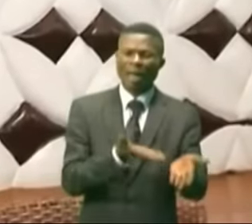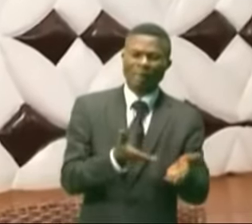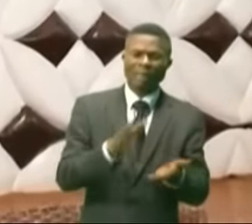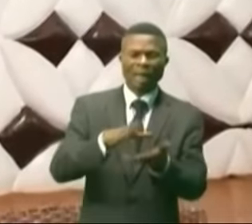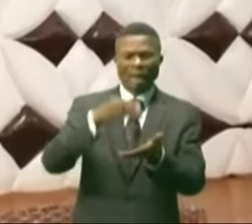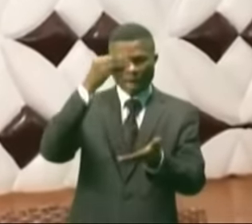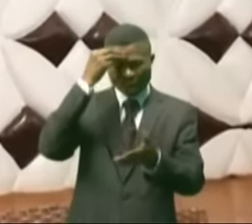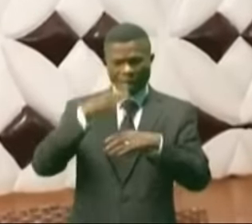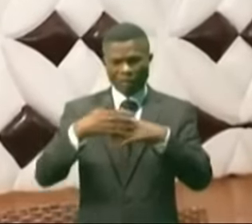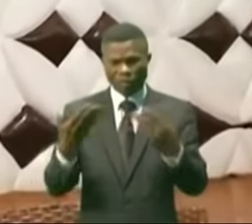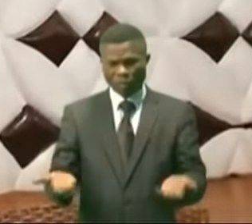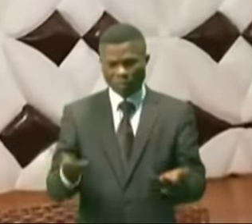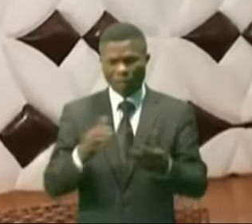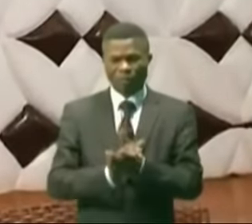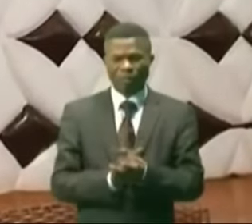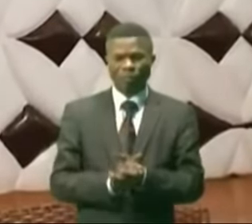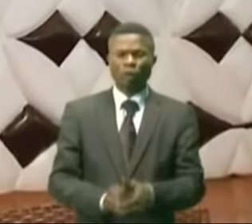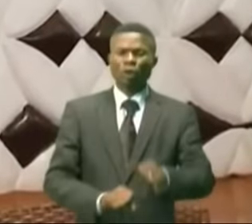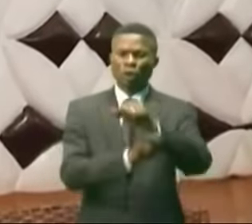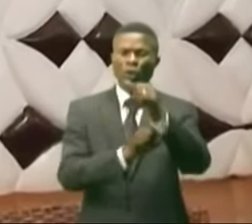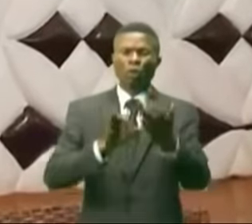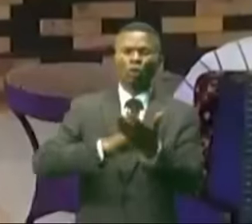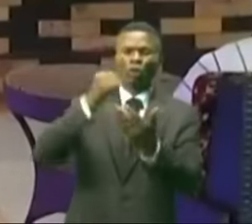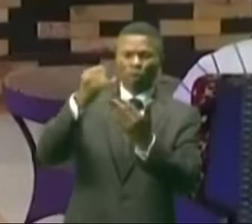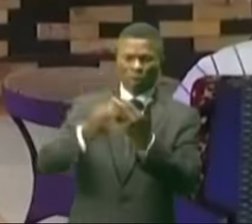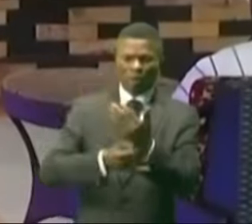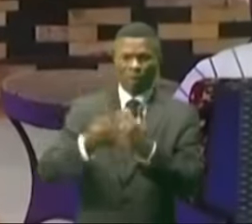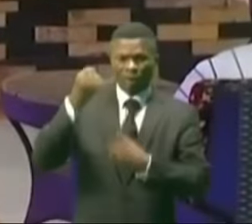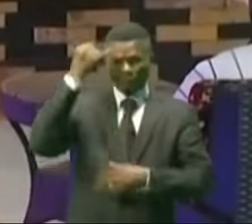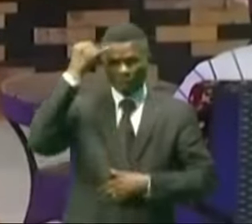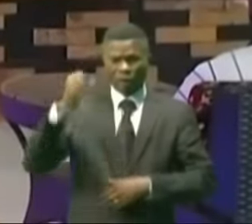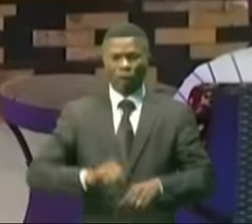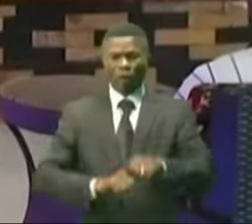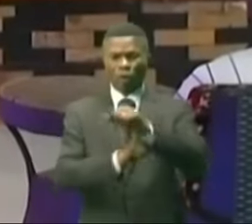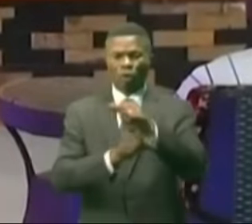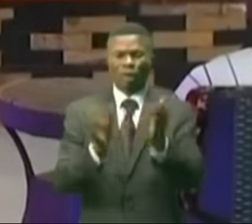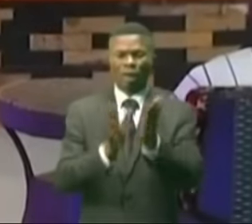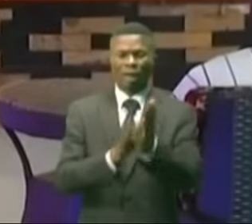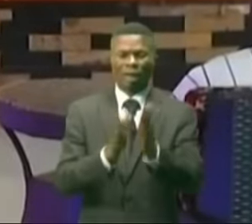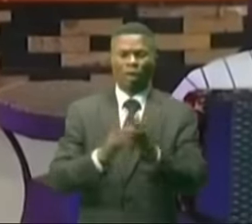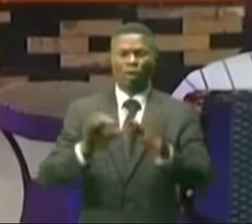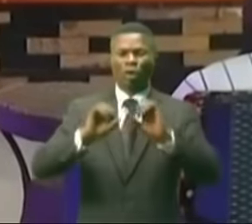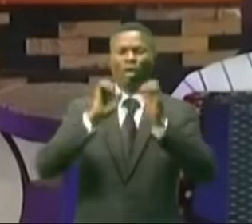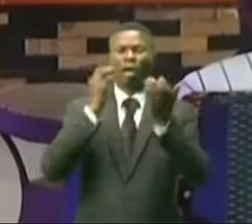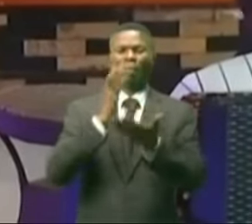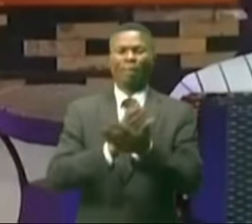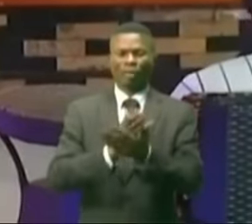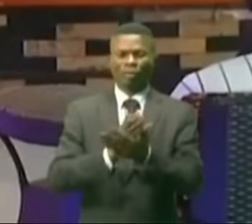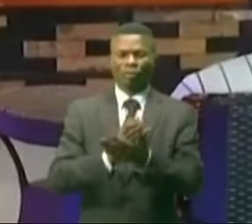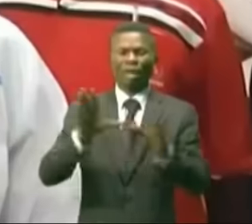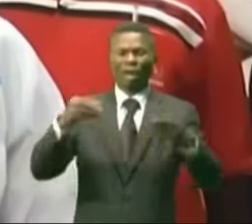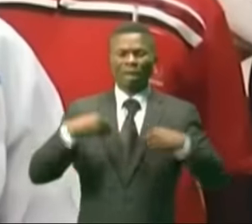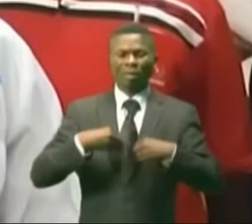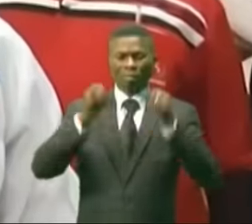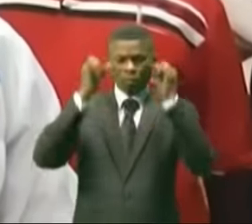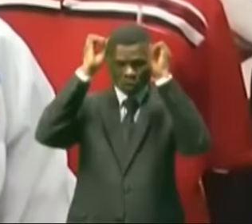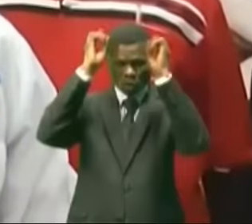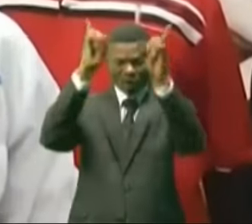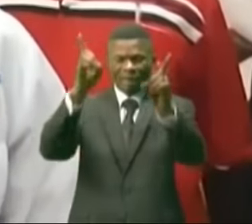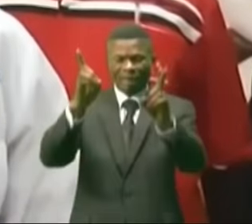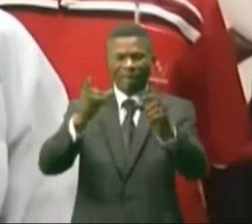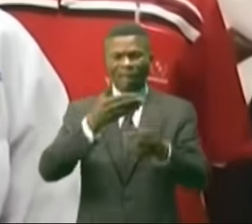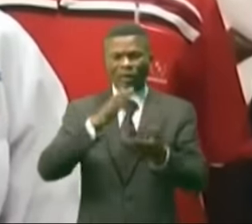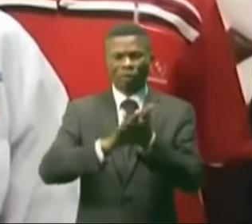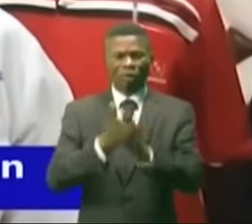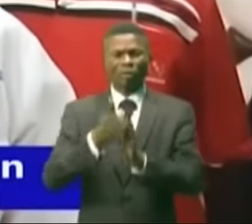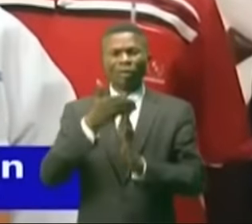appelle le gouvernement congolais d'appuyer tous les projets allant dans le sens de soutenir des écoles privées agréées pour une meilleure éducation. Le gouvernement puisse arriver à